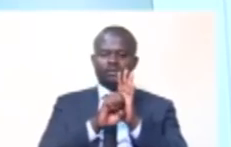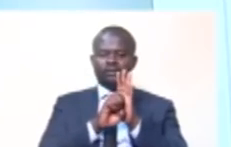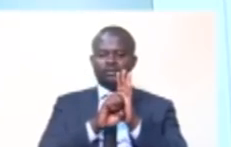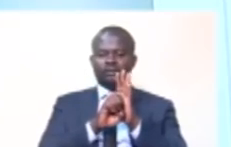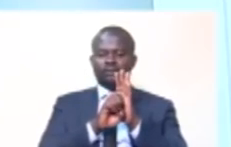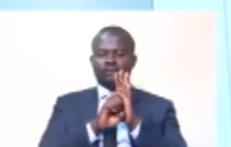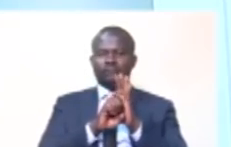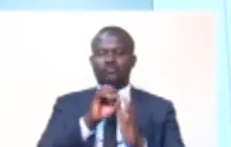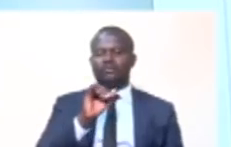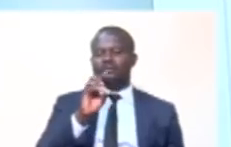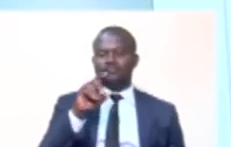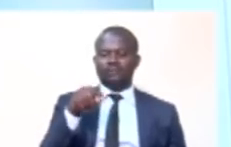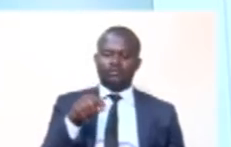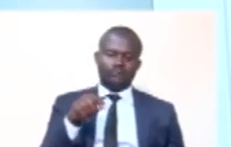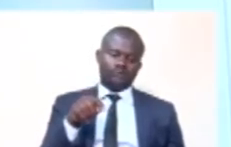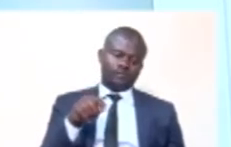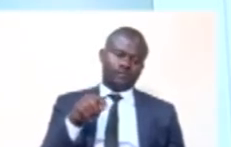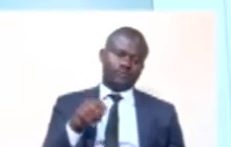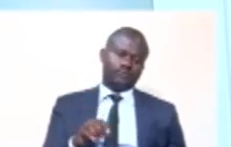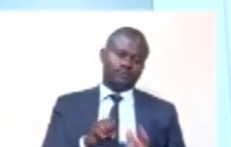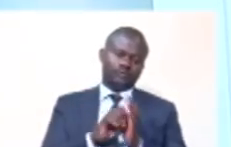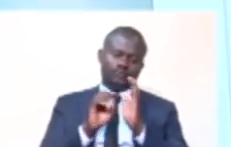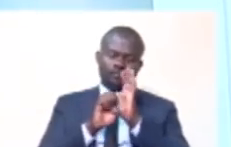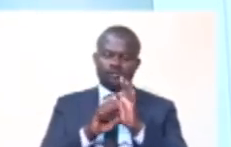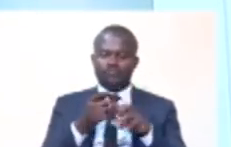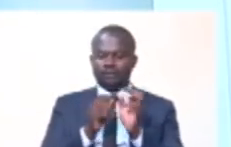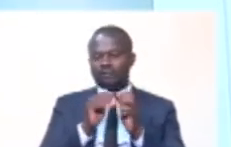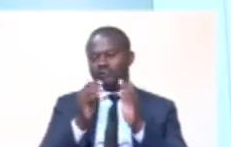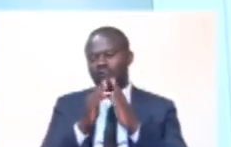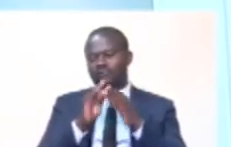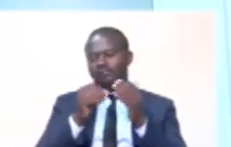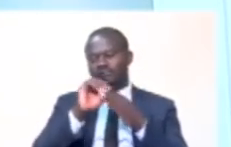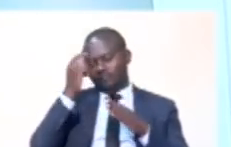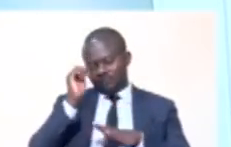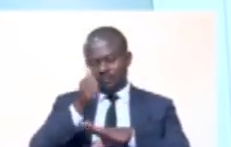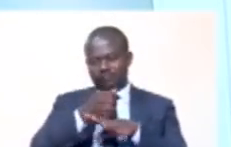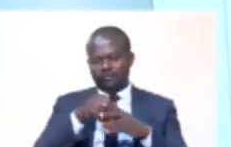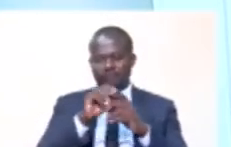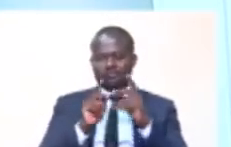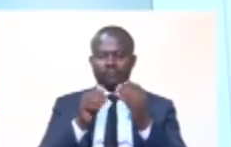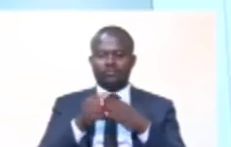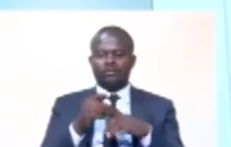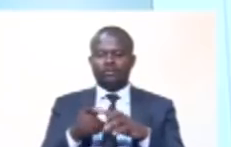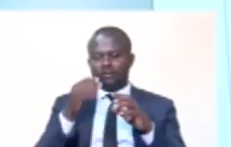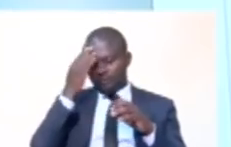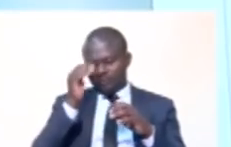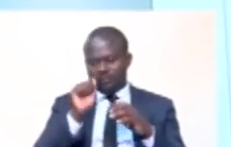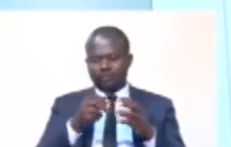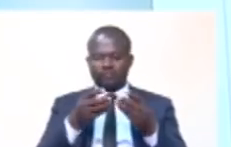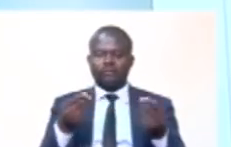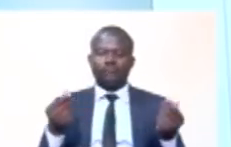izwi nka IDP Model Village mu rurimi rw'icyongereza ndetse n'indi midugudu leta ituzamo abantu banyuranye mu rwego rwo gukemura